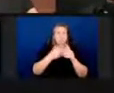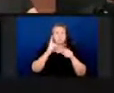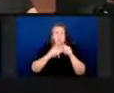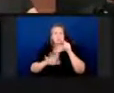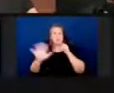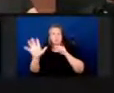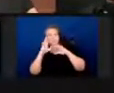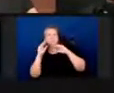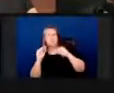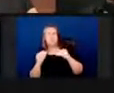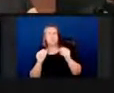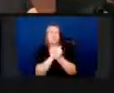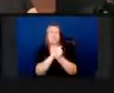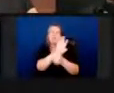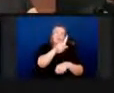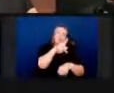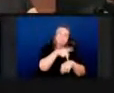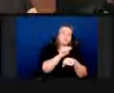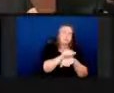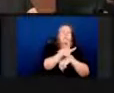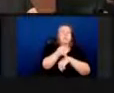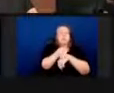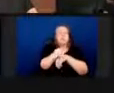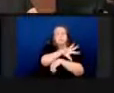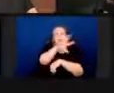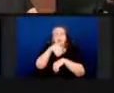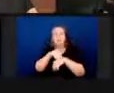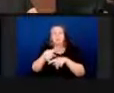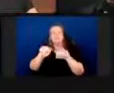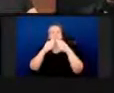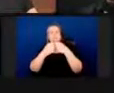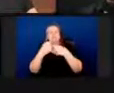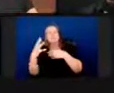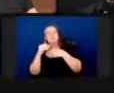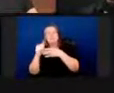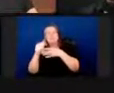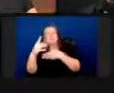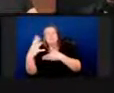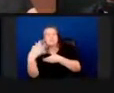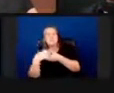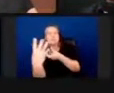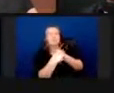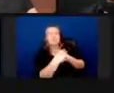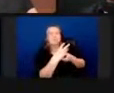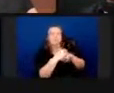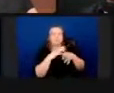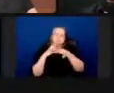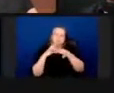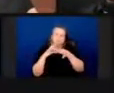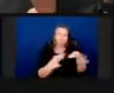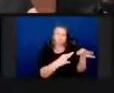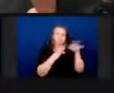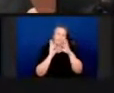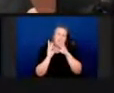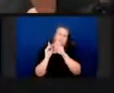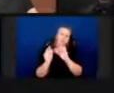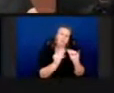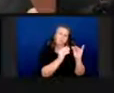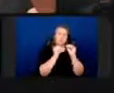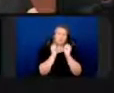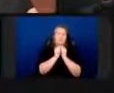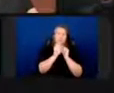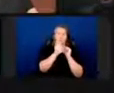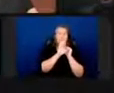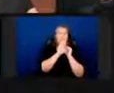wakati anapofunza, anapotoa mafunzo. Hapa tunajumuisha walimu, washauri na watu